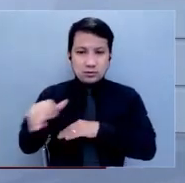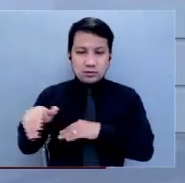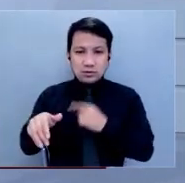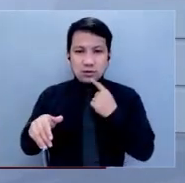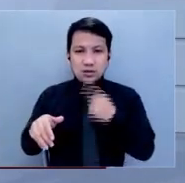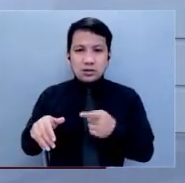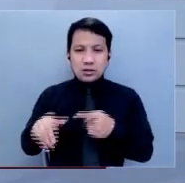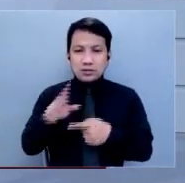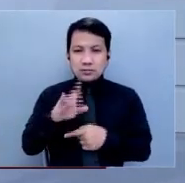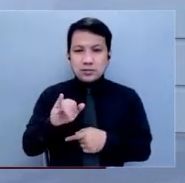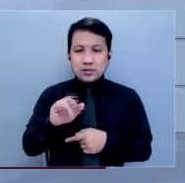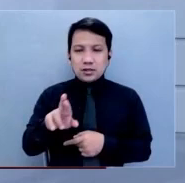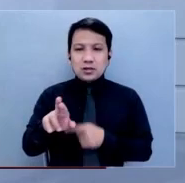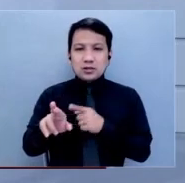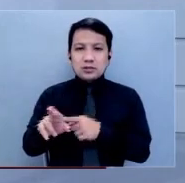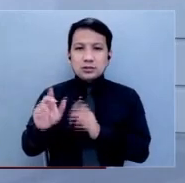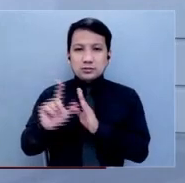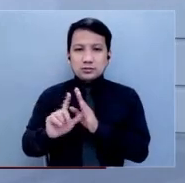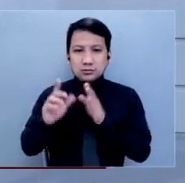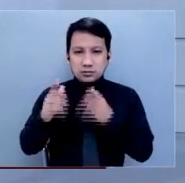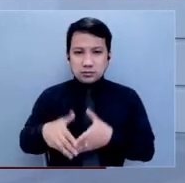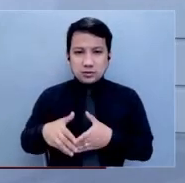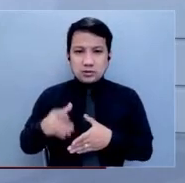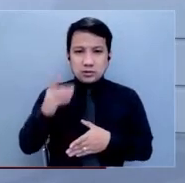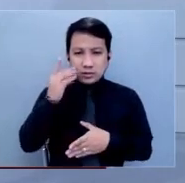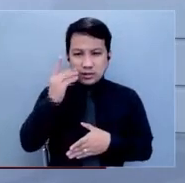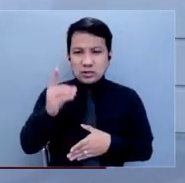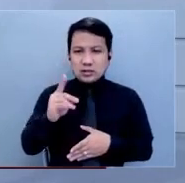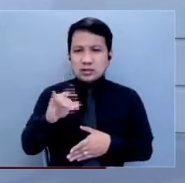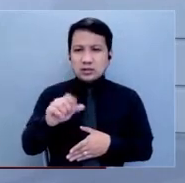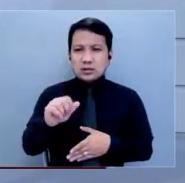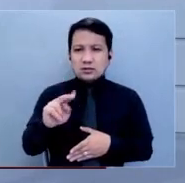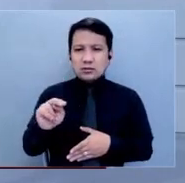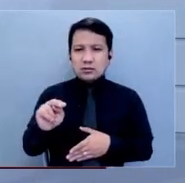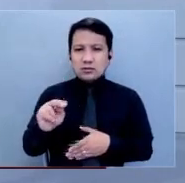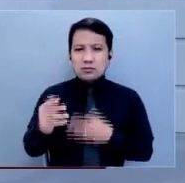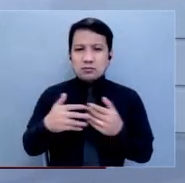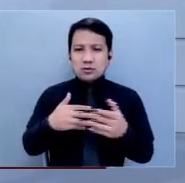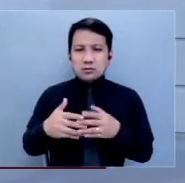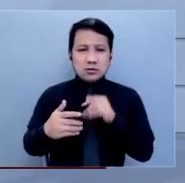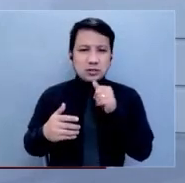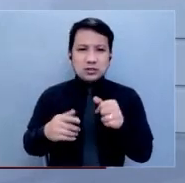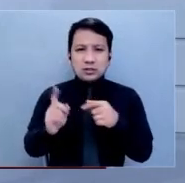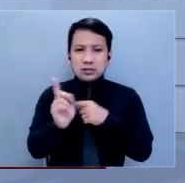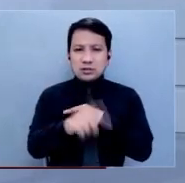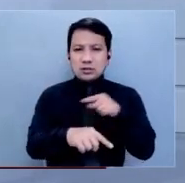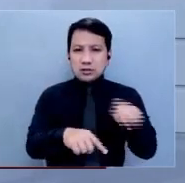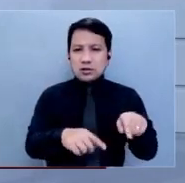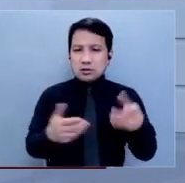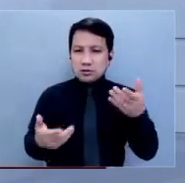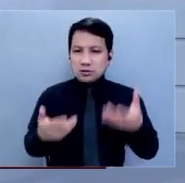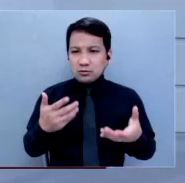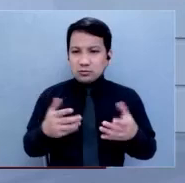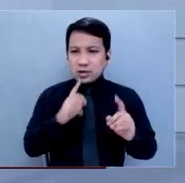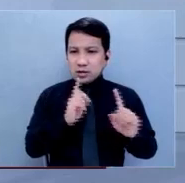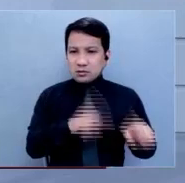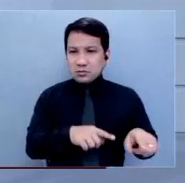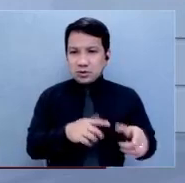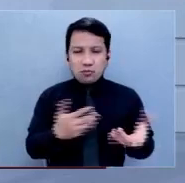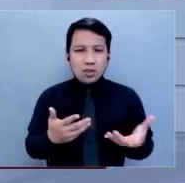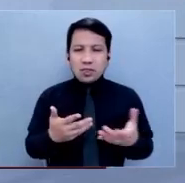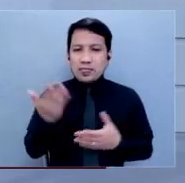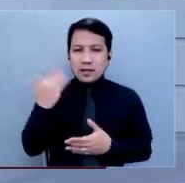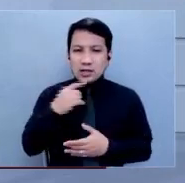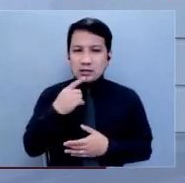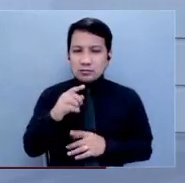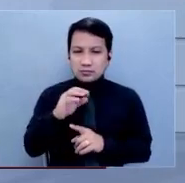BIR sa kanilang abogadong si Dean Antonio Cornell. Pero ni minsan, hindi raw sila sumagot. Pebrero